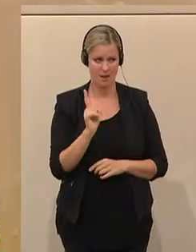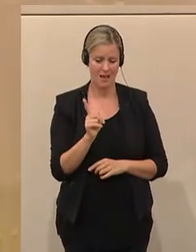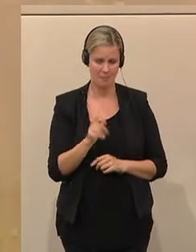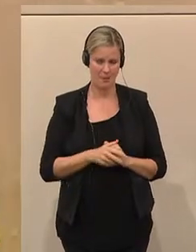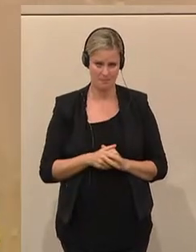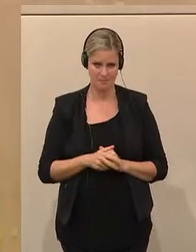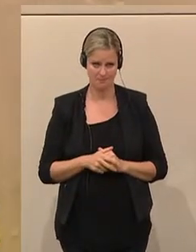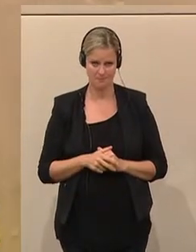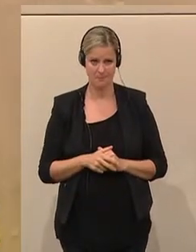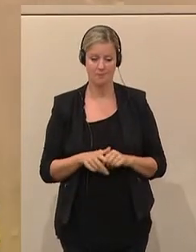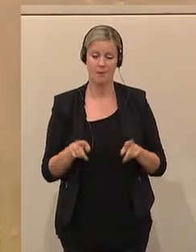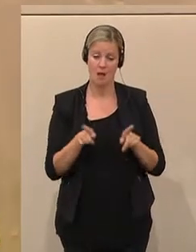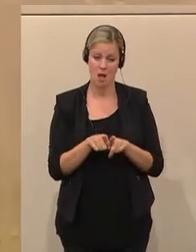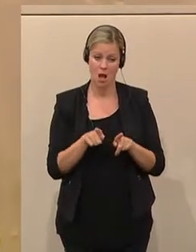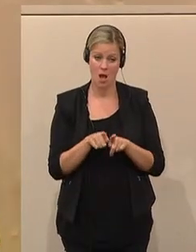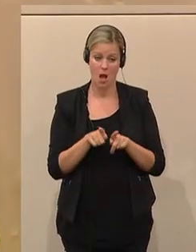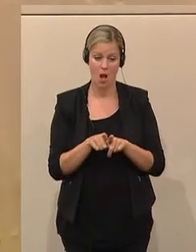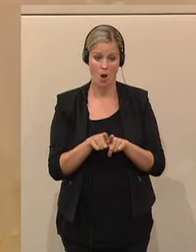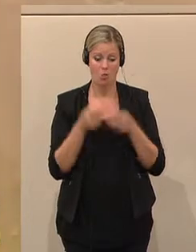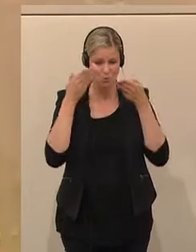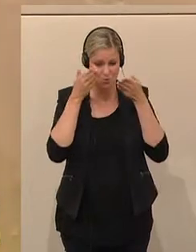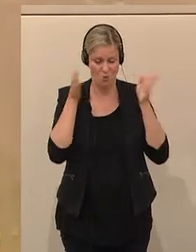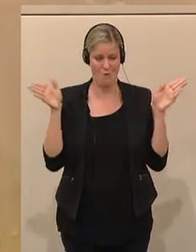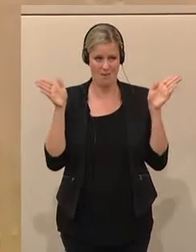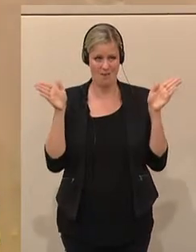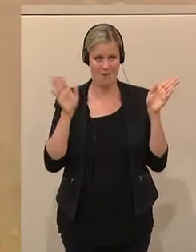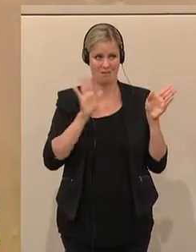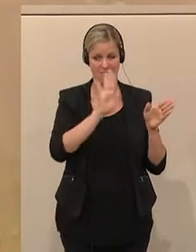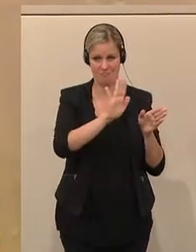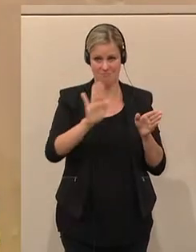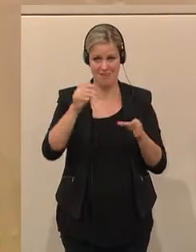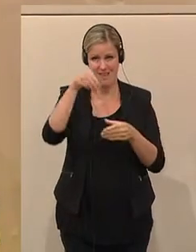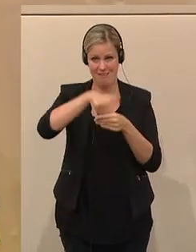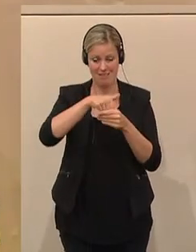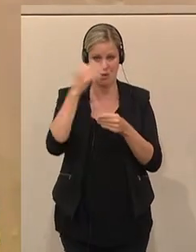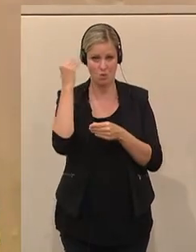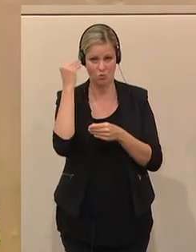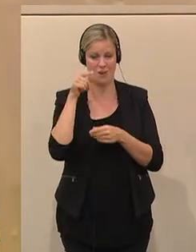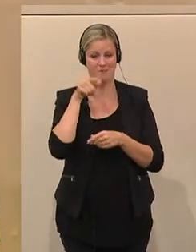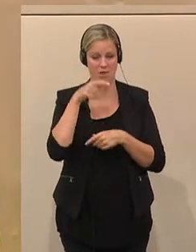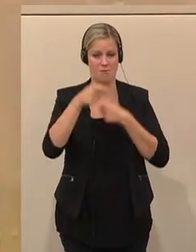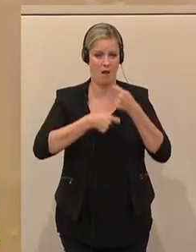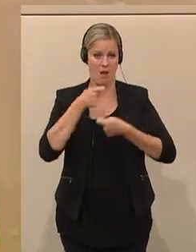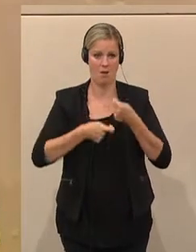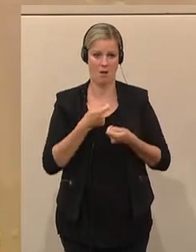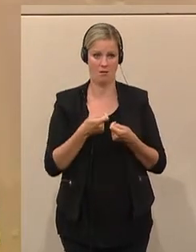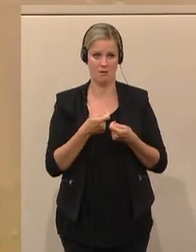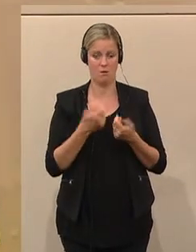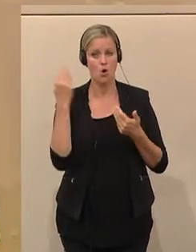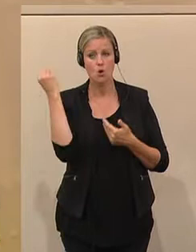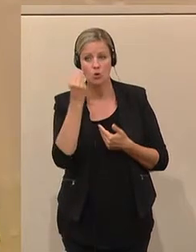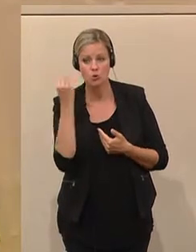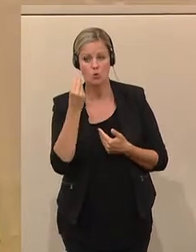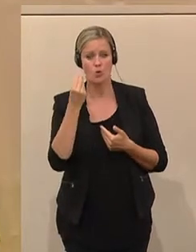Jedoch müssen wir uns auch kritisch und ohne Scheuklappen mit den Inhalten in der Schule auseinandersetzen. Die Frage stellen, was muss Schule